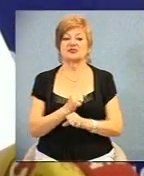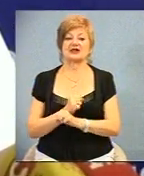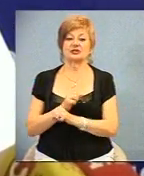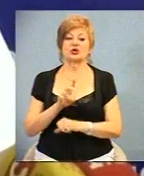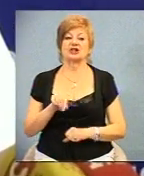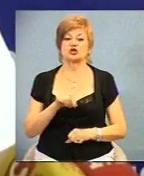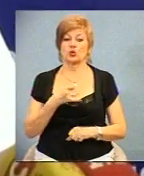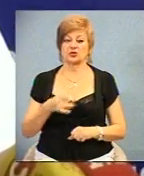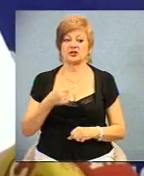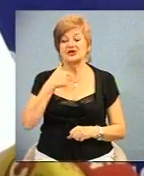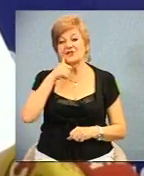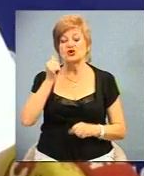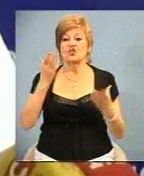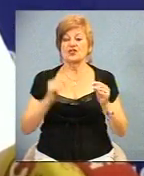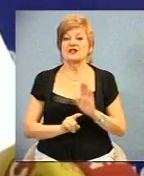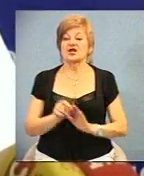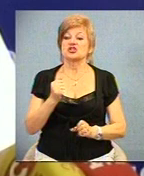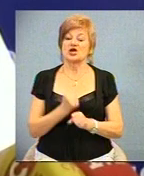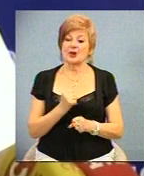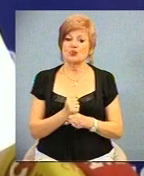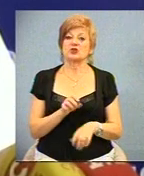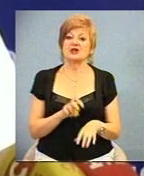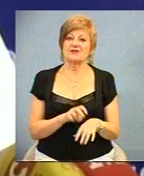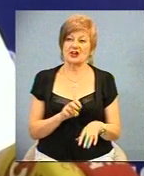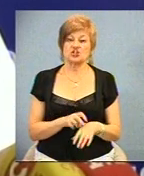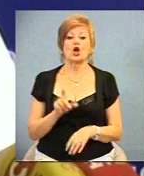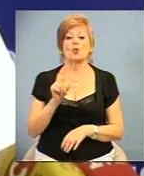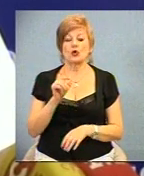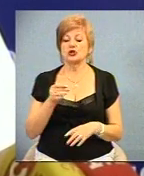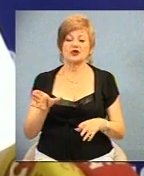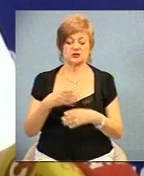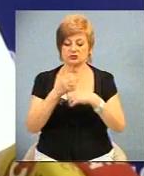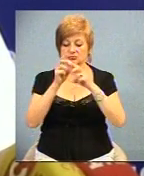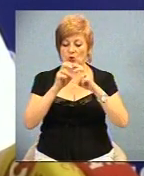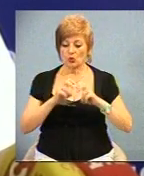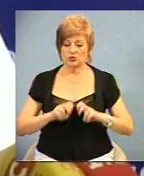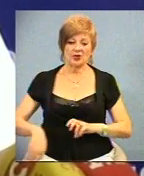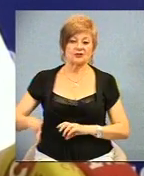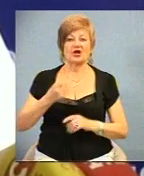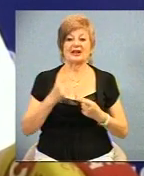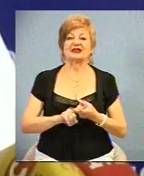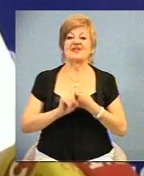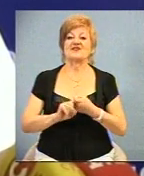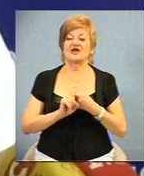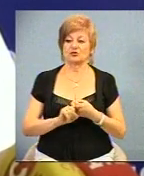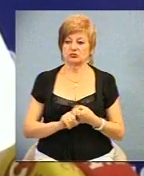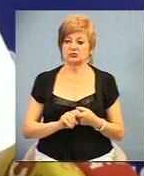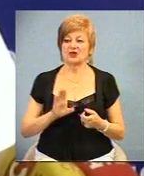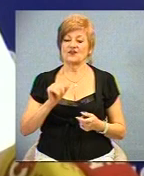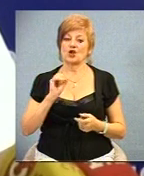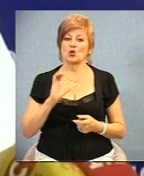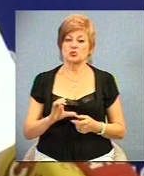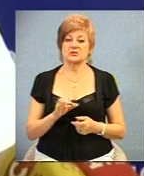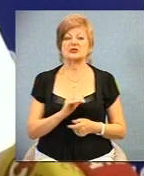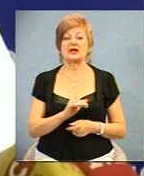со вчерашнего дня врачи, лаборатория. В понедельнику будут все анализы. Скорее всего, это ротовирусная инфекция, которую, возможно,